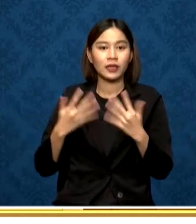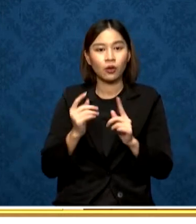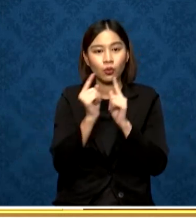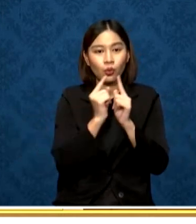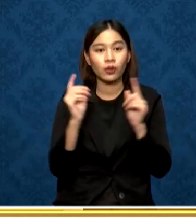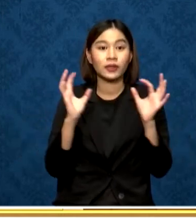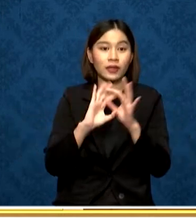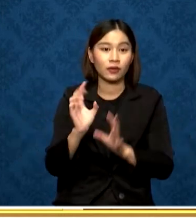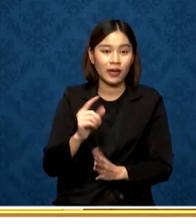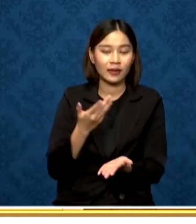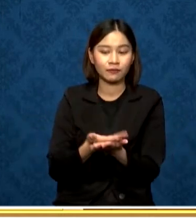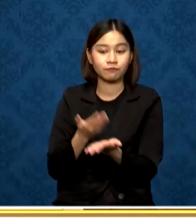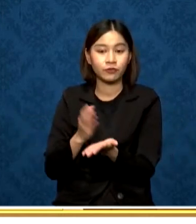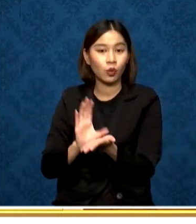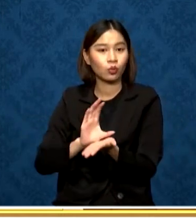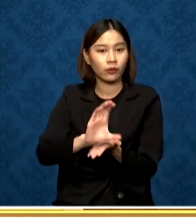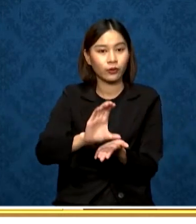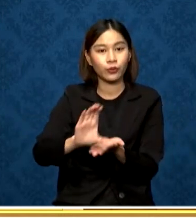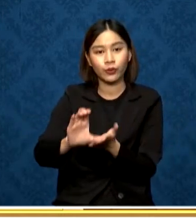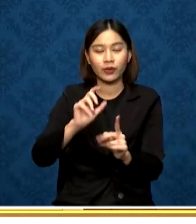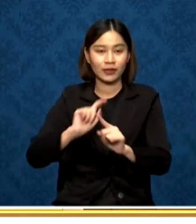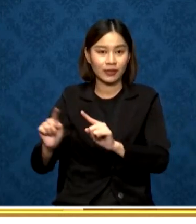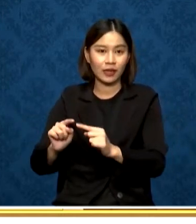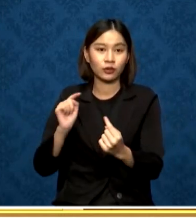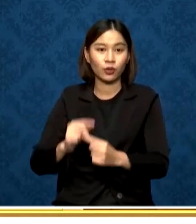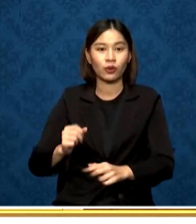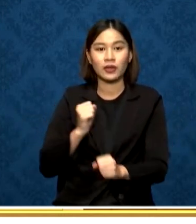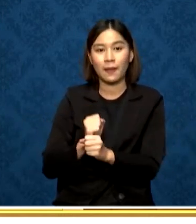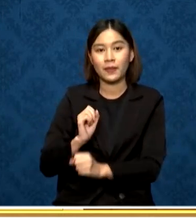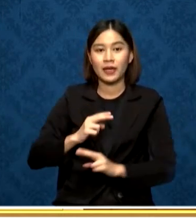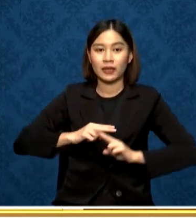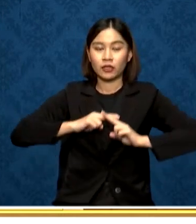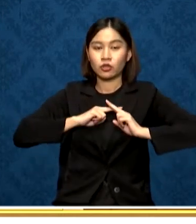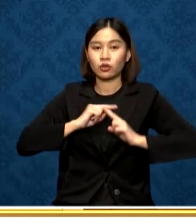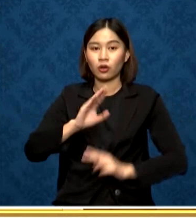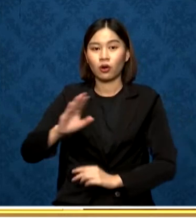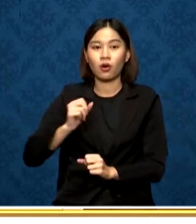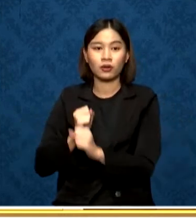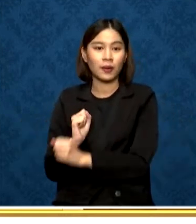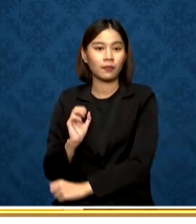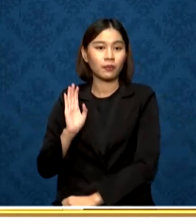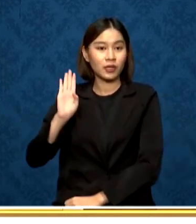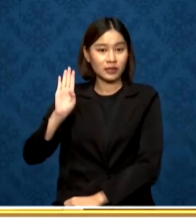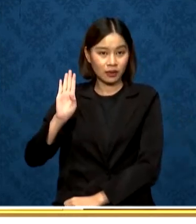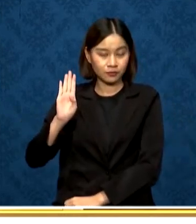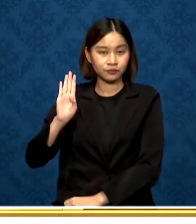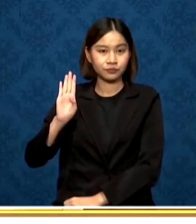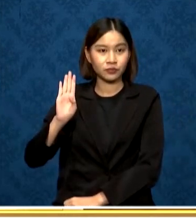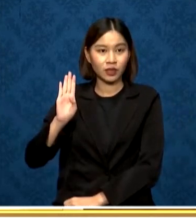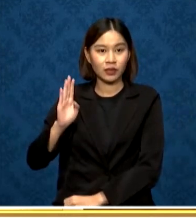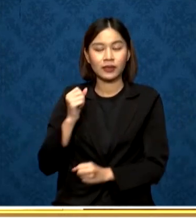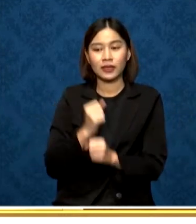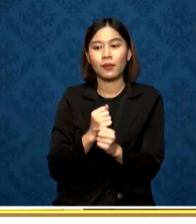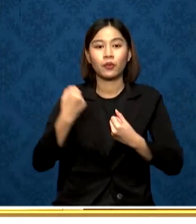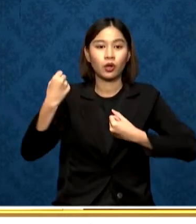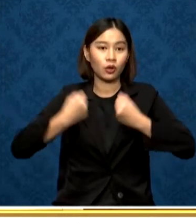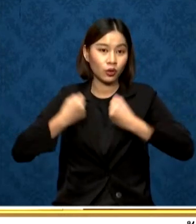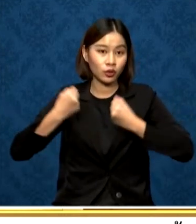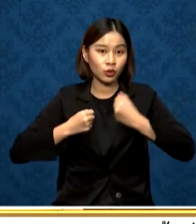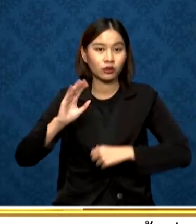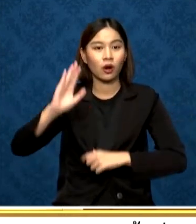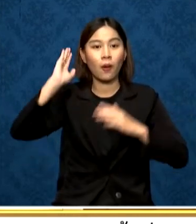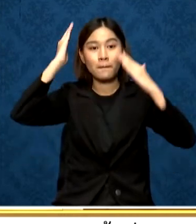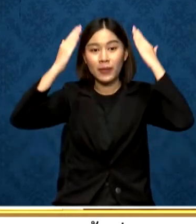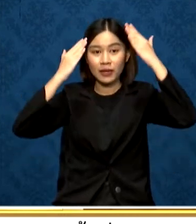กันเรื่องถึงการลงทุนกับภาคเอกชนของเขาด้วยเหมือนกันก็มีบริษัทผลิตรถยนต์ประจำชาติของมาเลเ